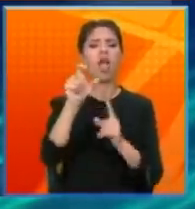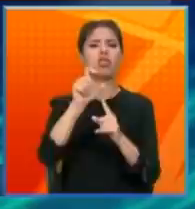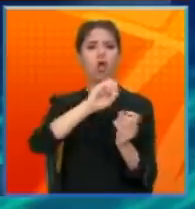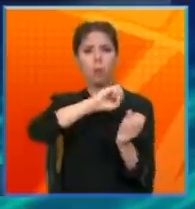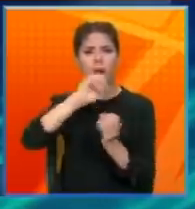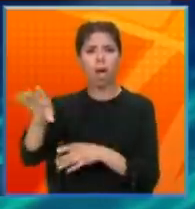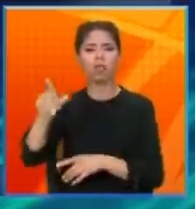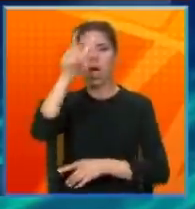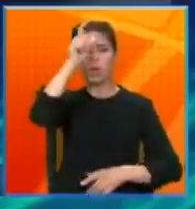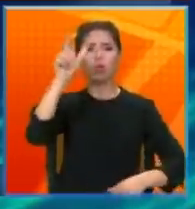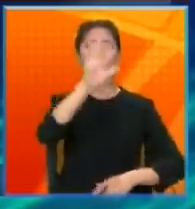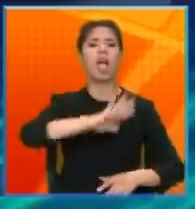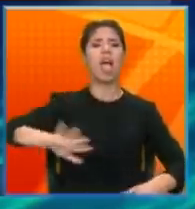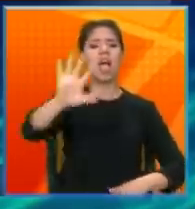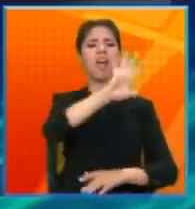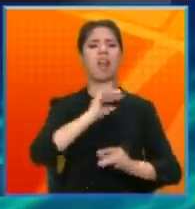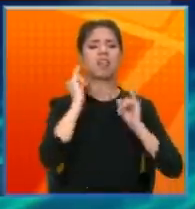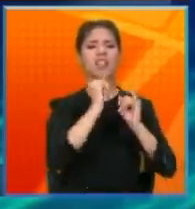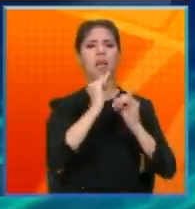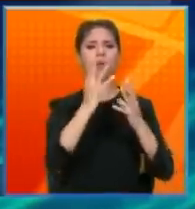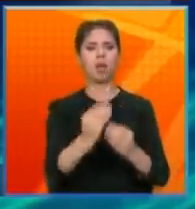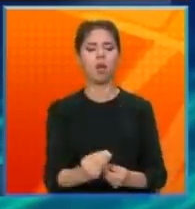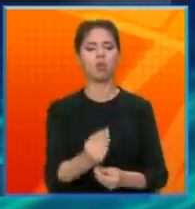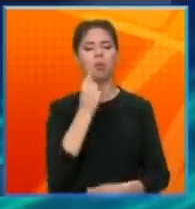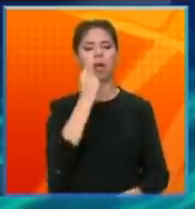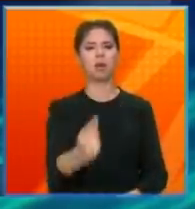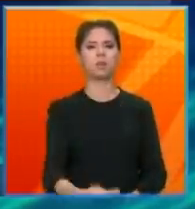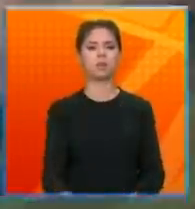görüntüye Türkiye'nin dört bir yanından tepki yağdı tabii. Hem de sağanak gibi.